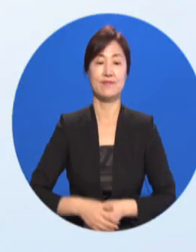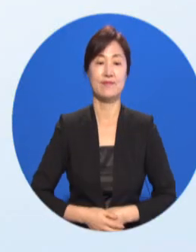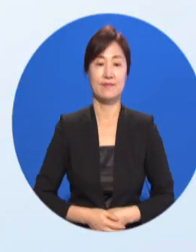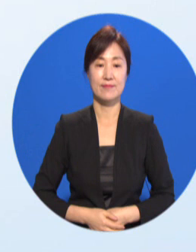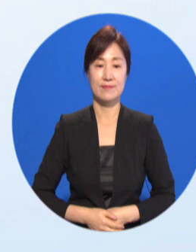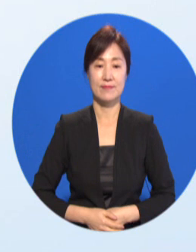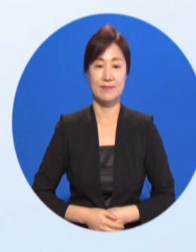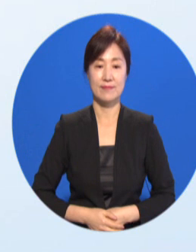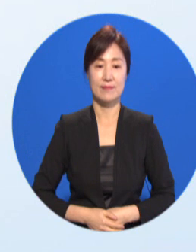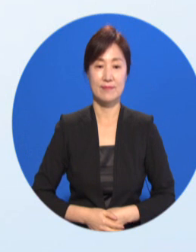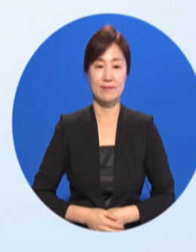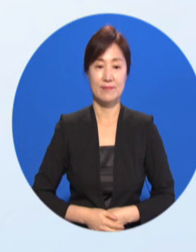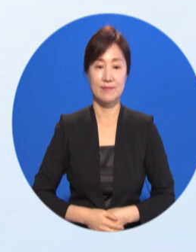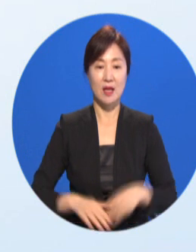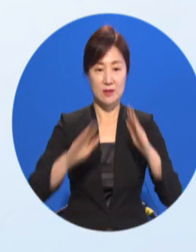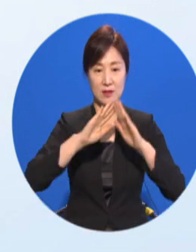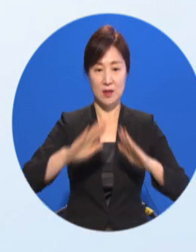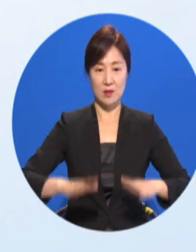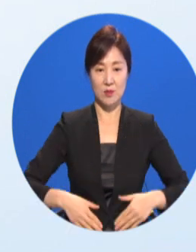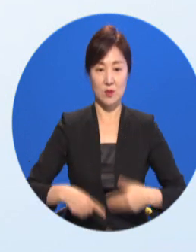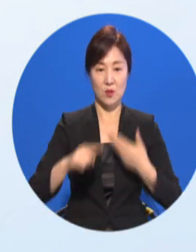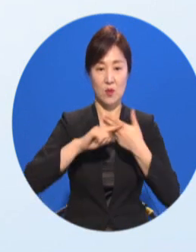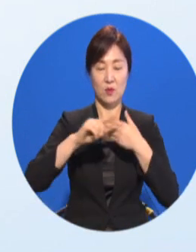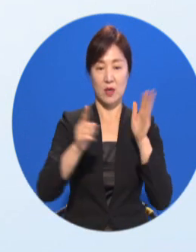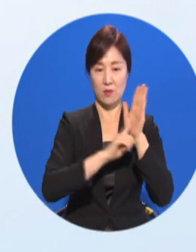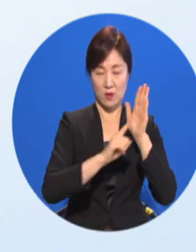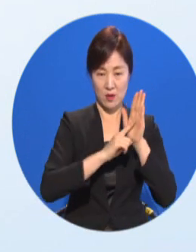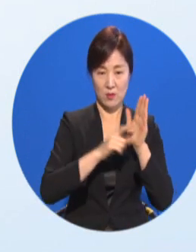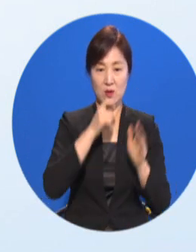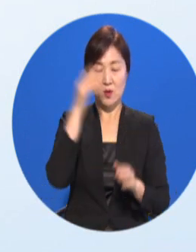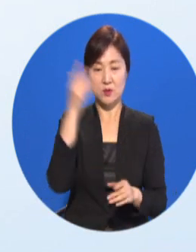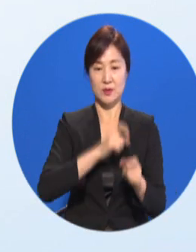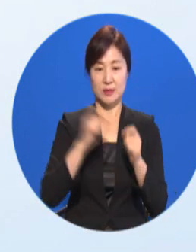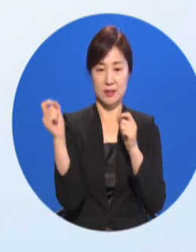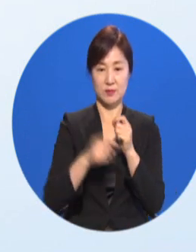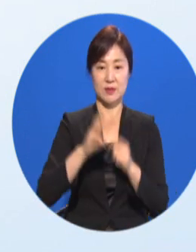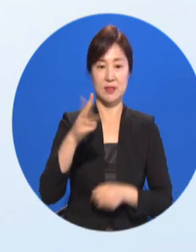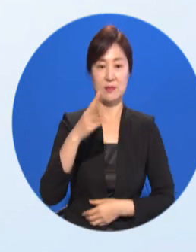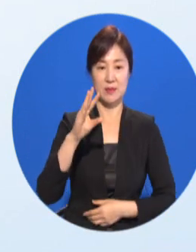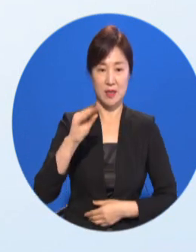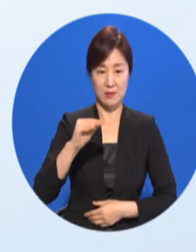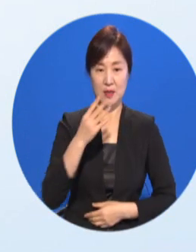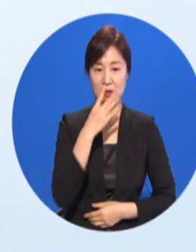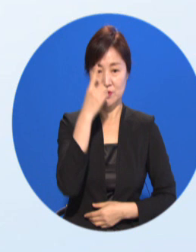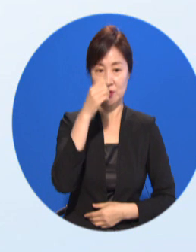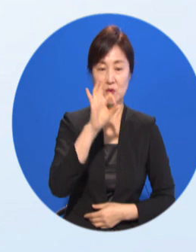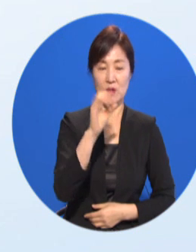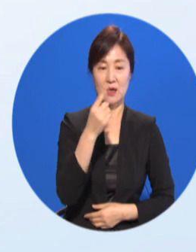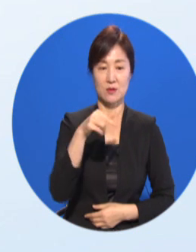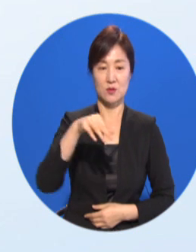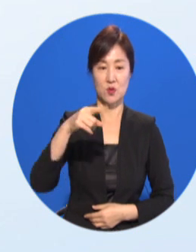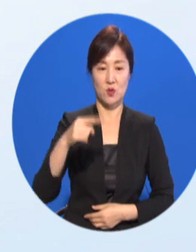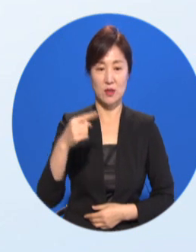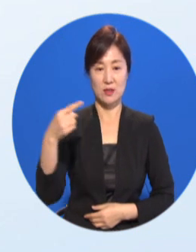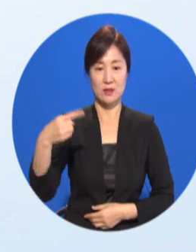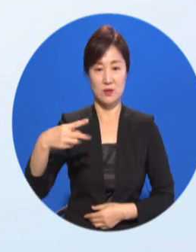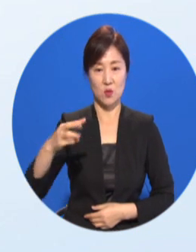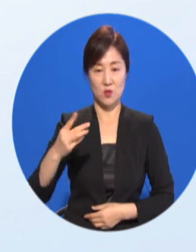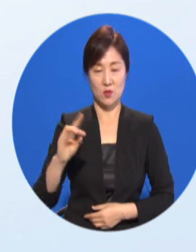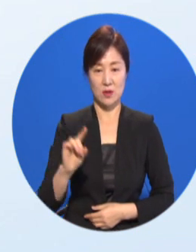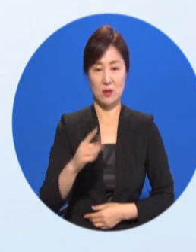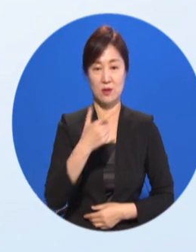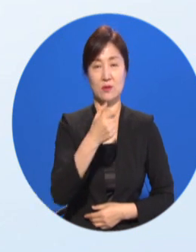사단법인 전라남도 5배 광고 협회 의 여수시 지부 300만원 순천시 왕조 2동 1통 금당 택지